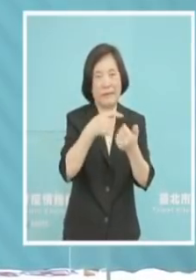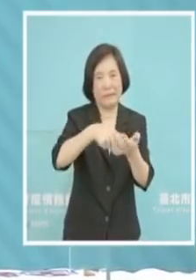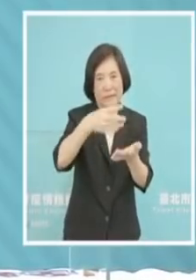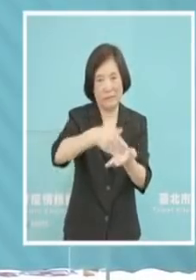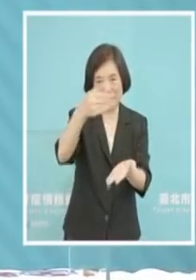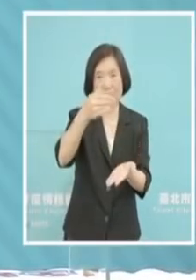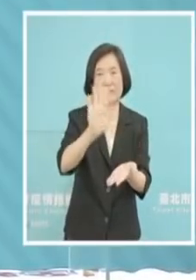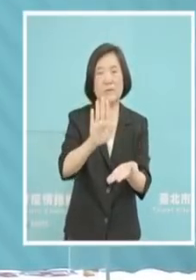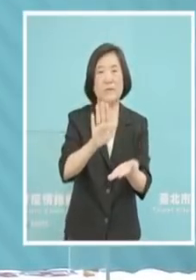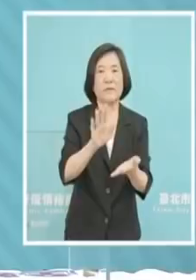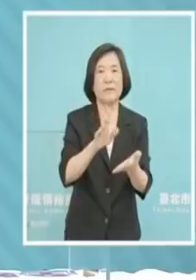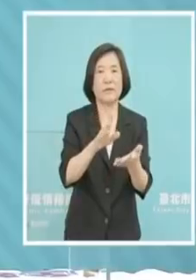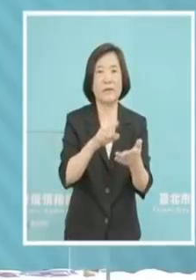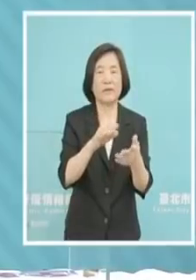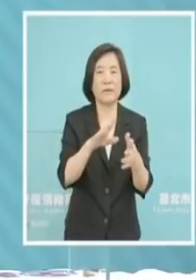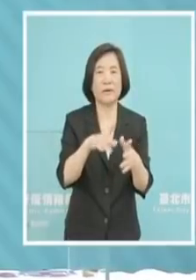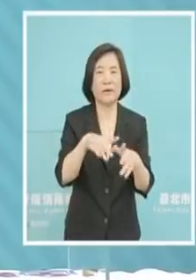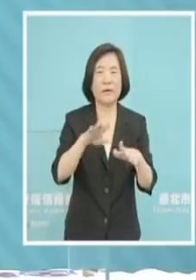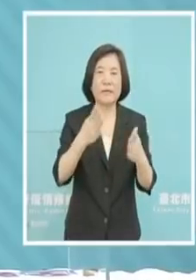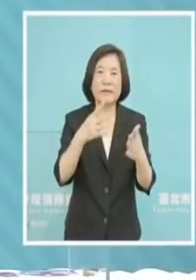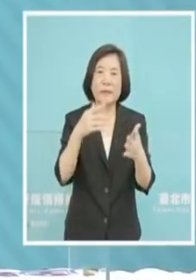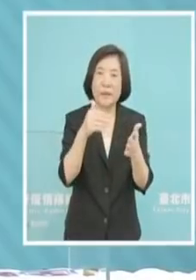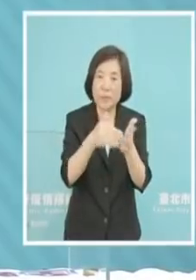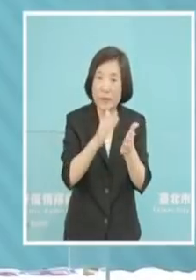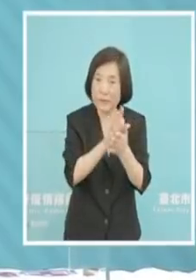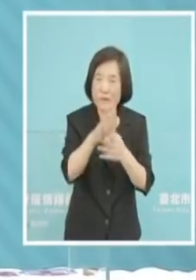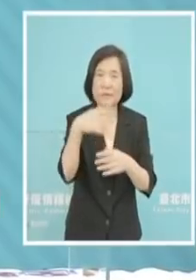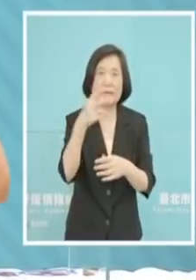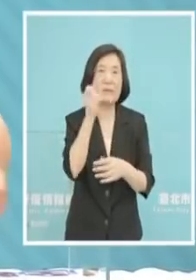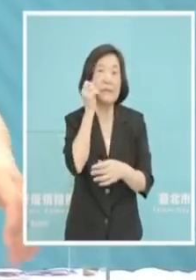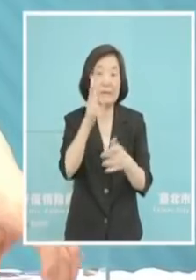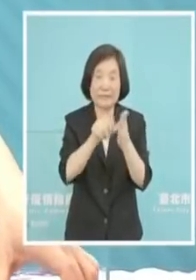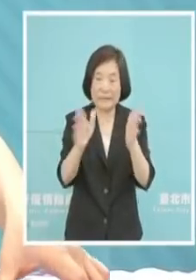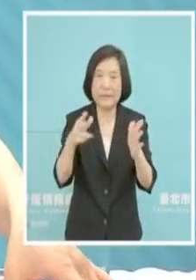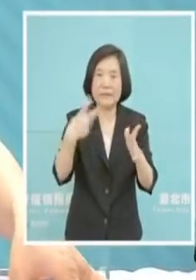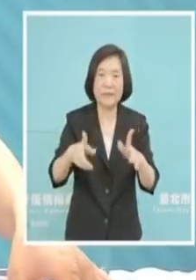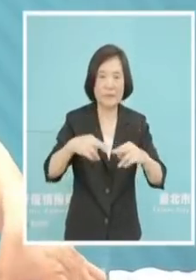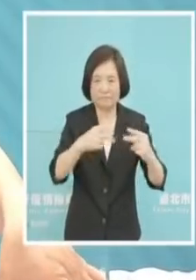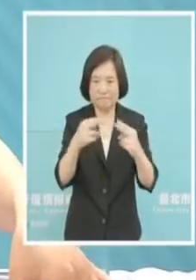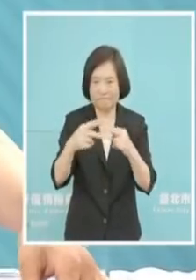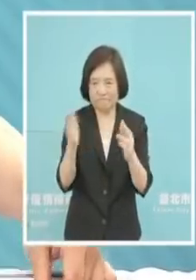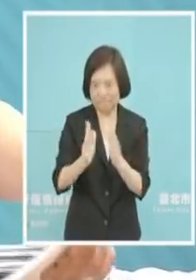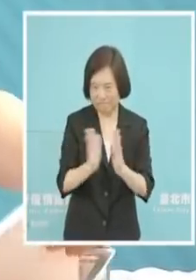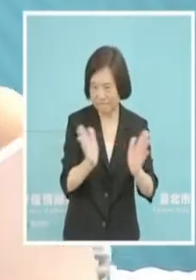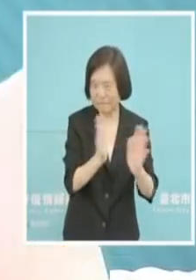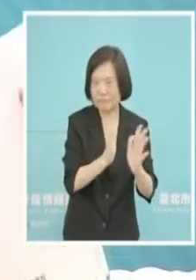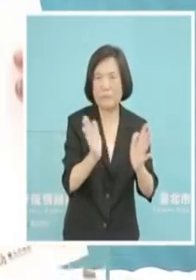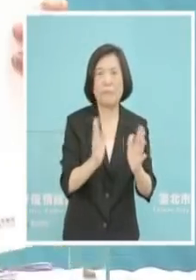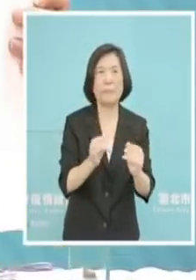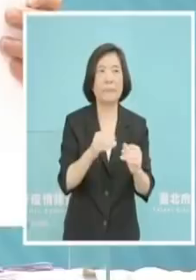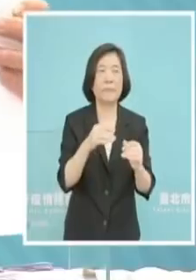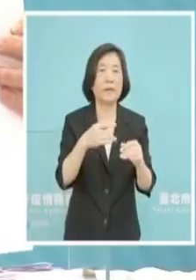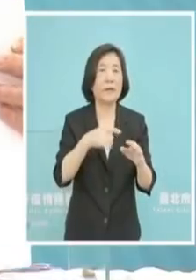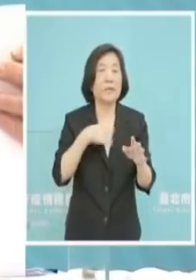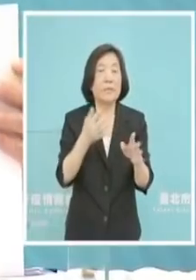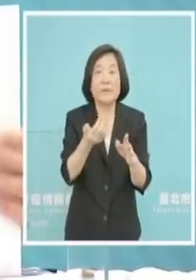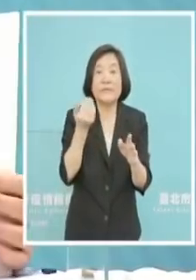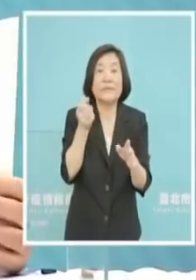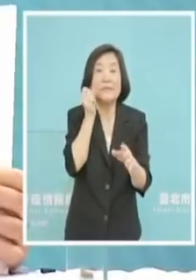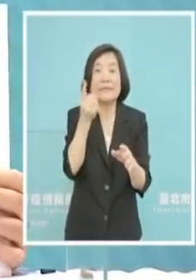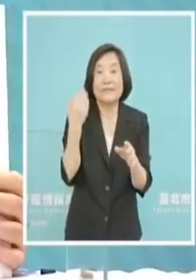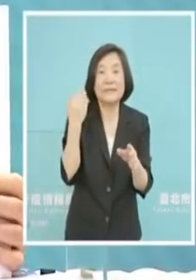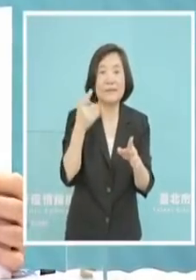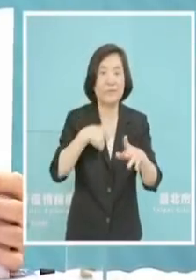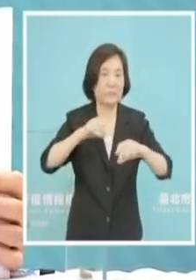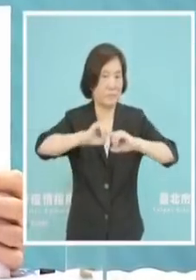更恶质哈！我还是呼吁了民进党或者蔡总统，不要为某